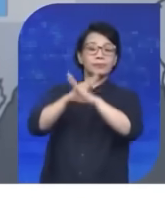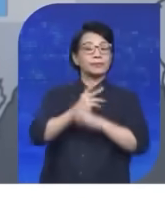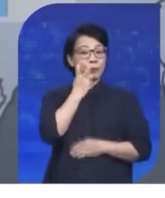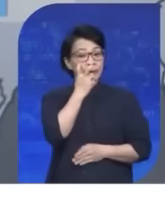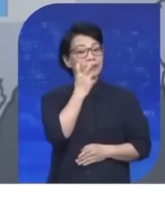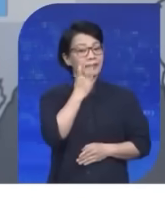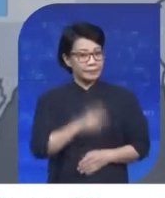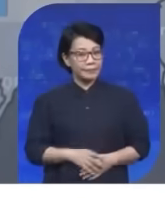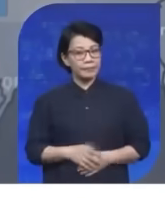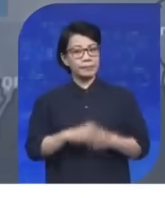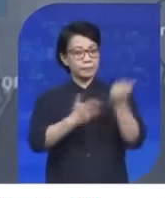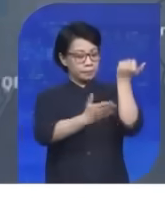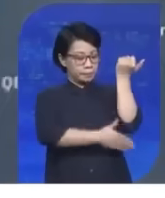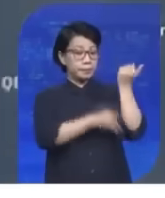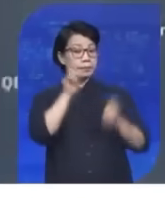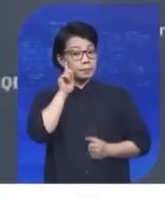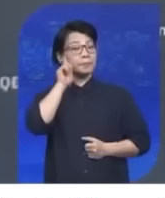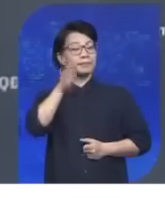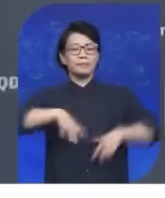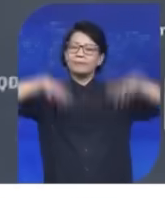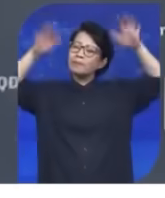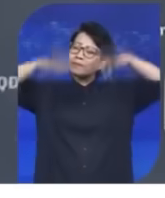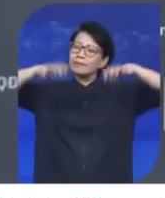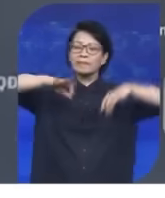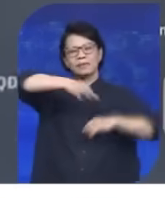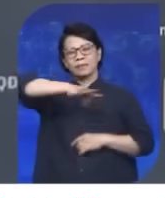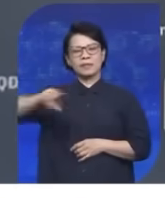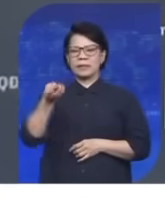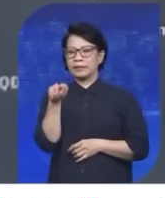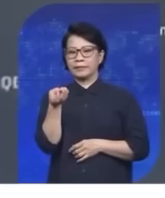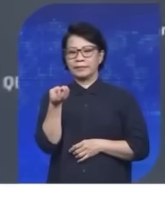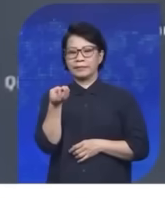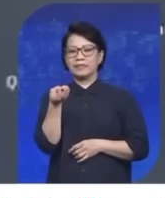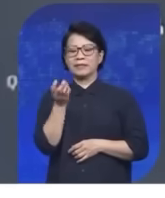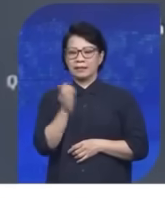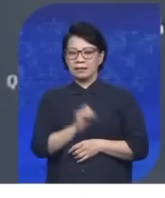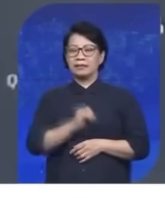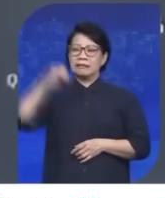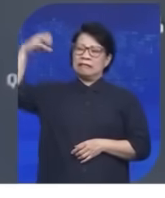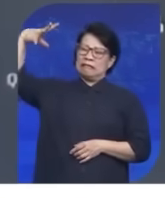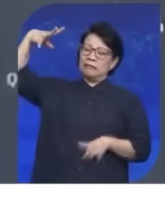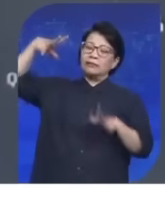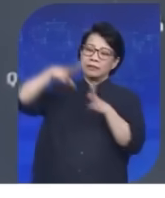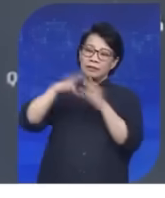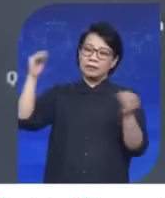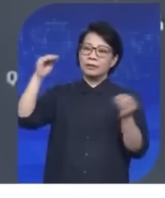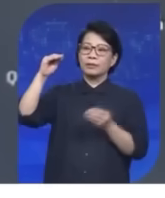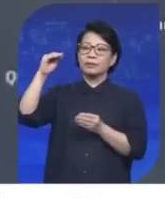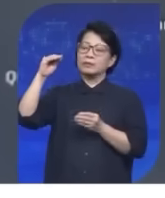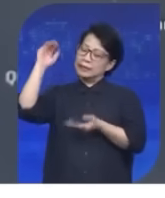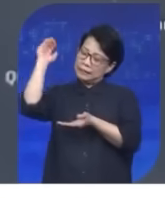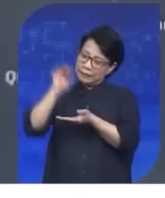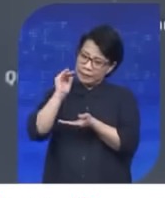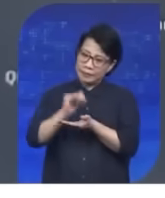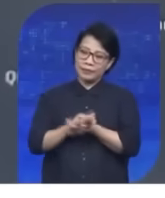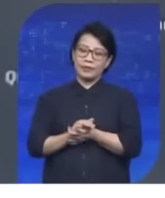Còn với Nam Bộ thì ngày mai mưa trái mùa chỉ xuất hiện vài nơi không đáng kể. Trong ngày trời nhiều mây hơn, thế nên là nắng nóng sẽ giảm bớt. Các điểm nắng nóng trên